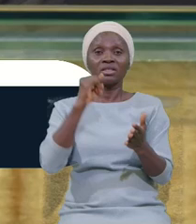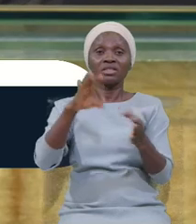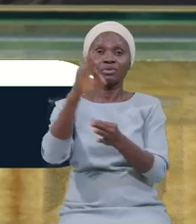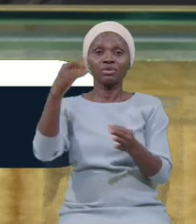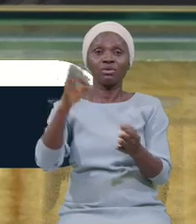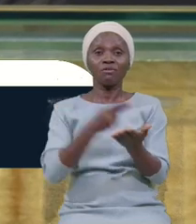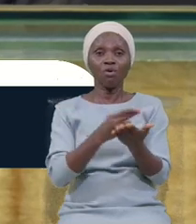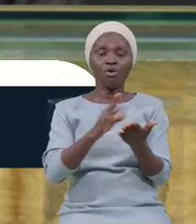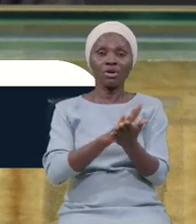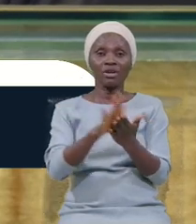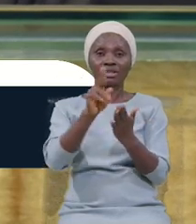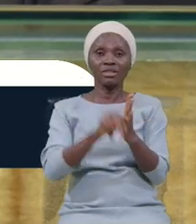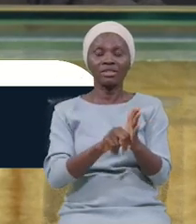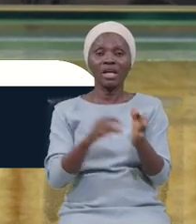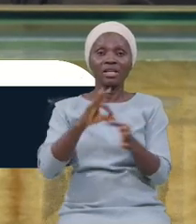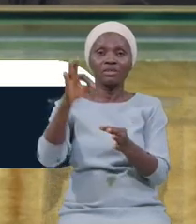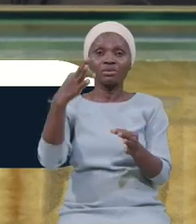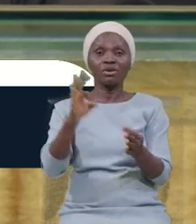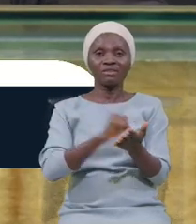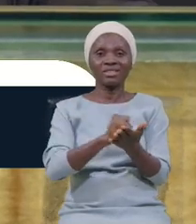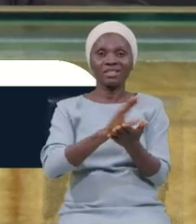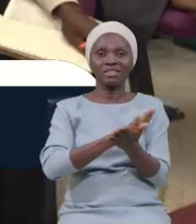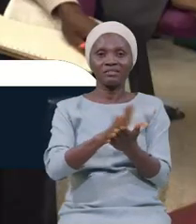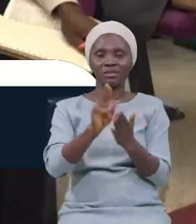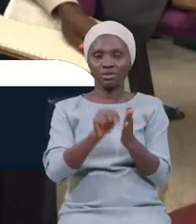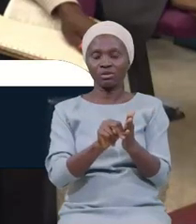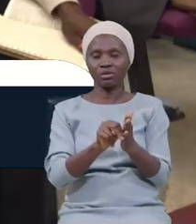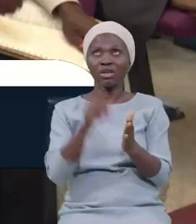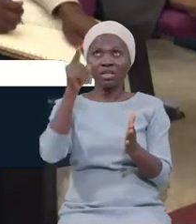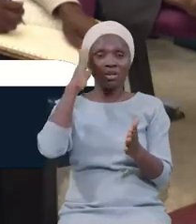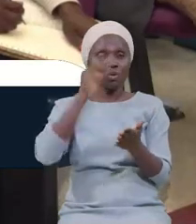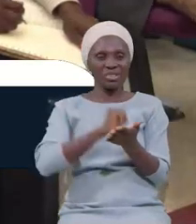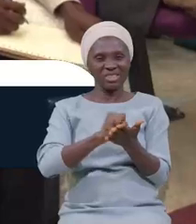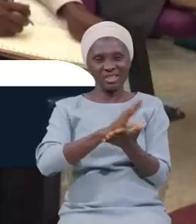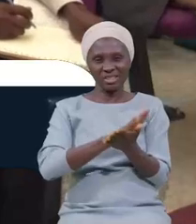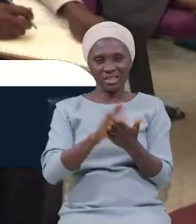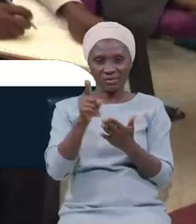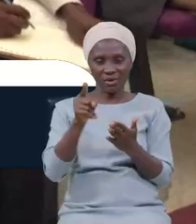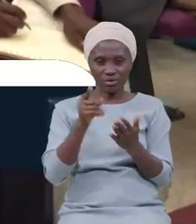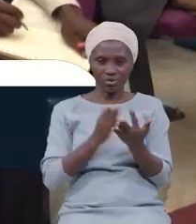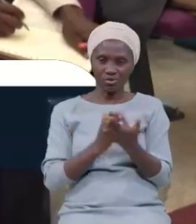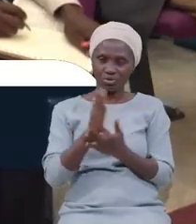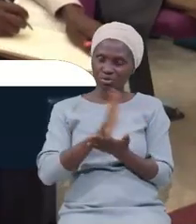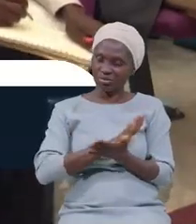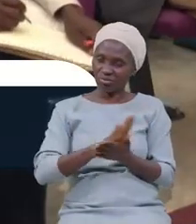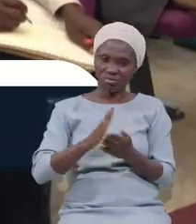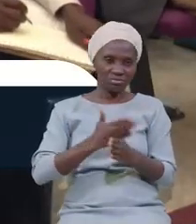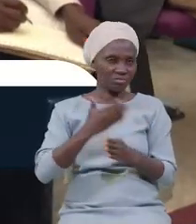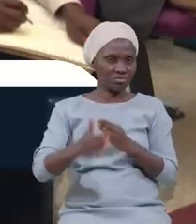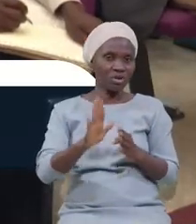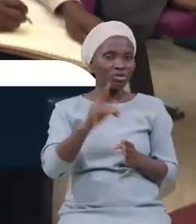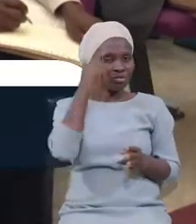de sainteté, l'Esprit de la sanctification. Il va vous sanctifier entièrement. Vos pensées seront